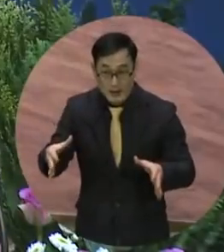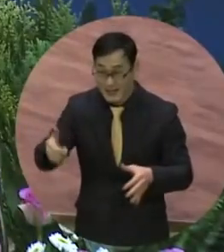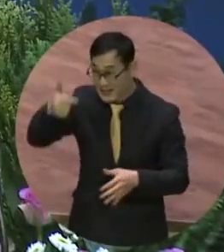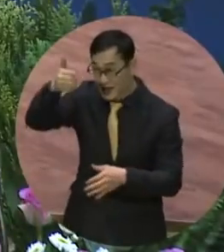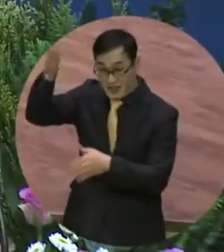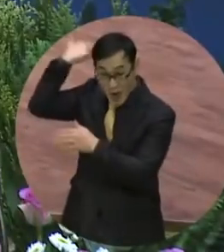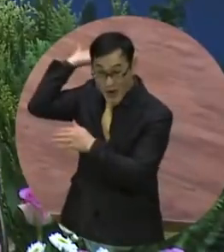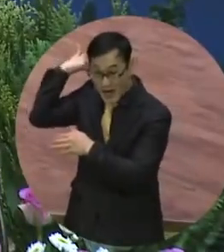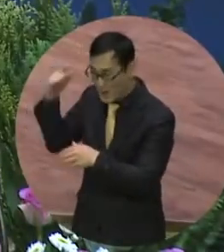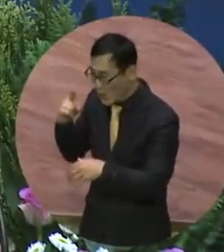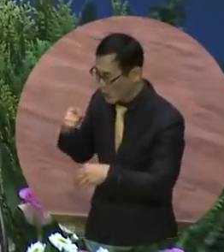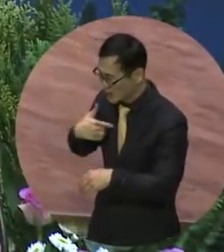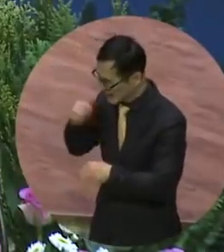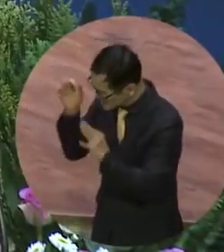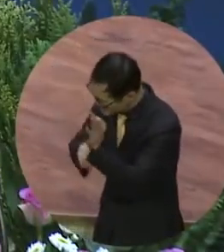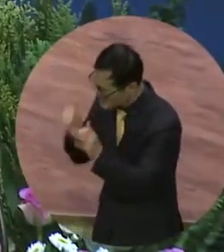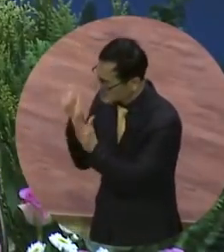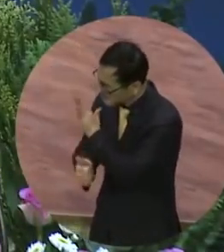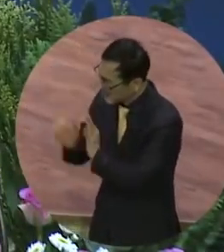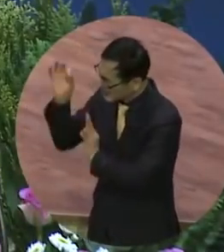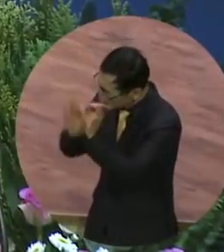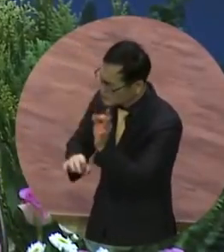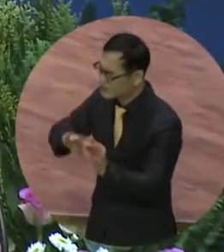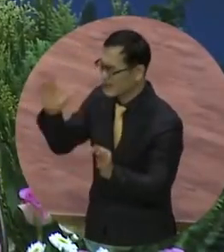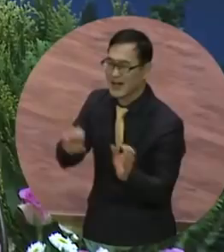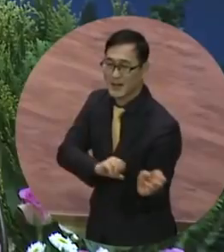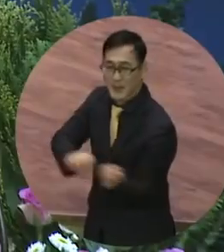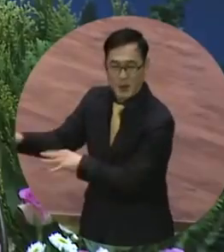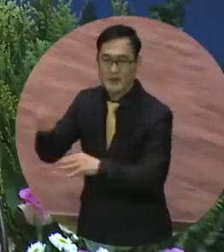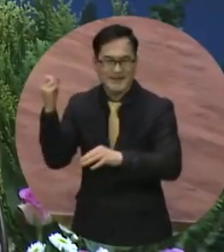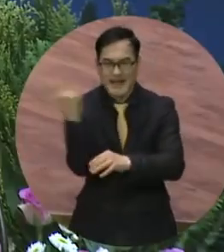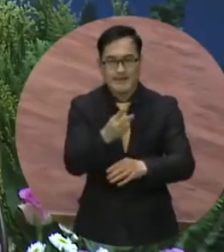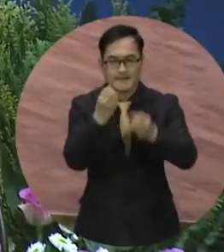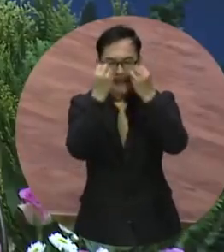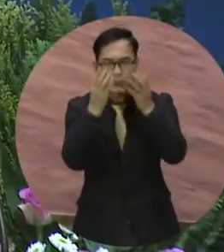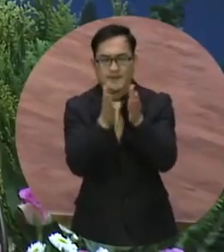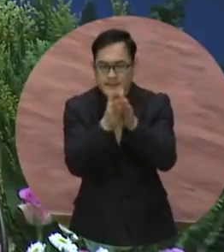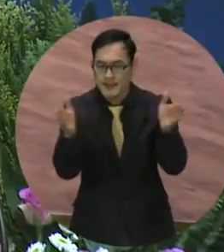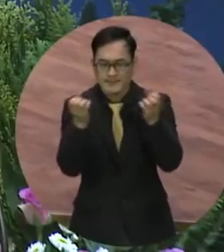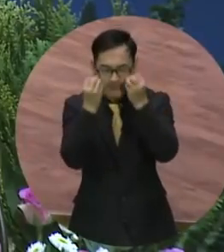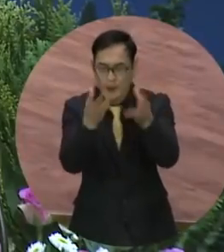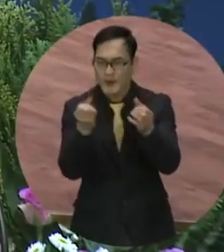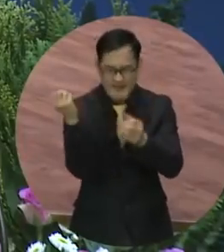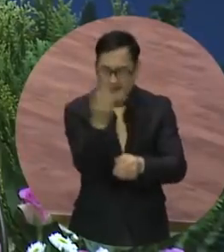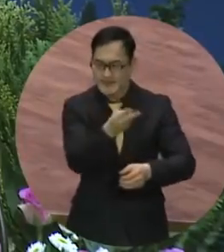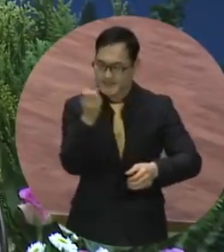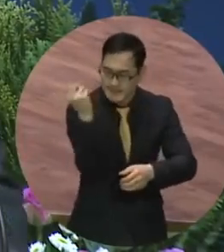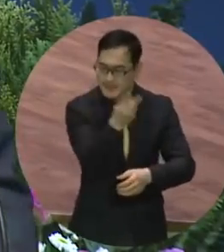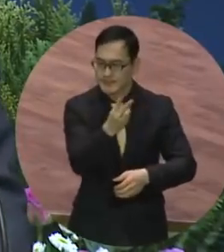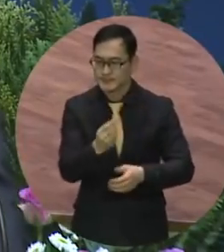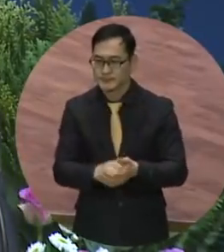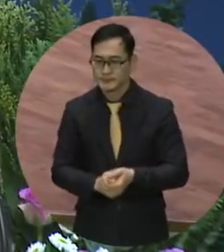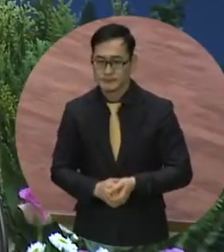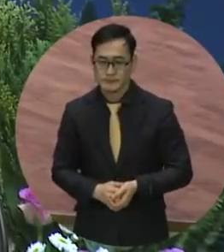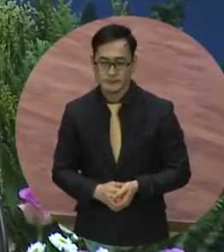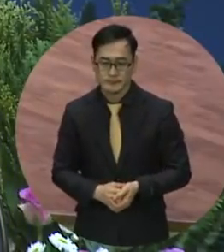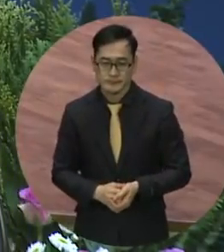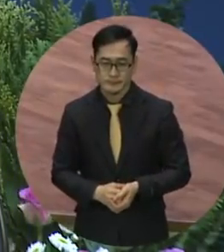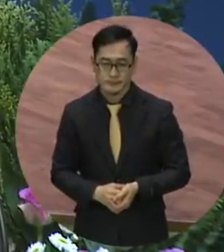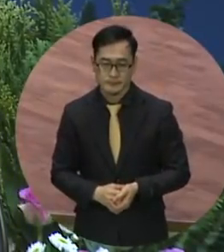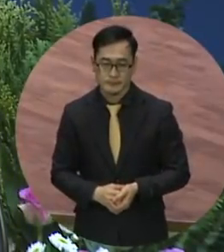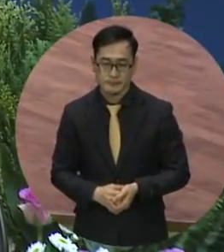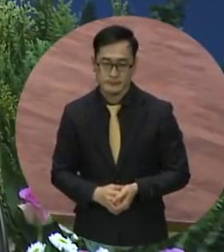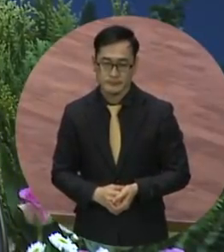거예요. 그 날로 뭐요? 새롭도다. 그 지겹지 않죠, 사람이. 사람이 생기기를 지겹게